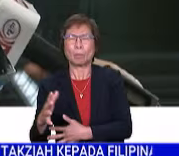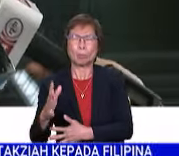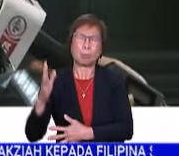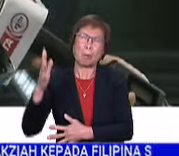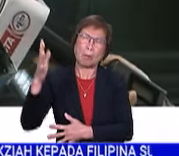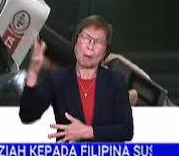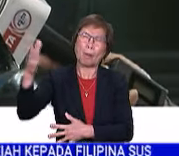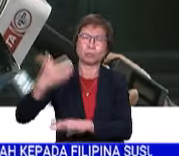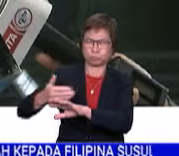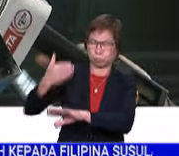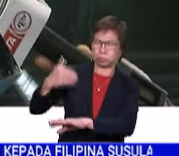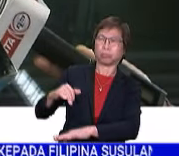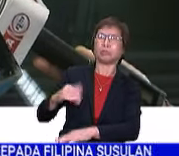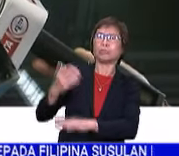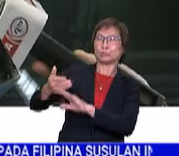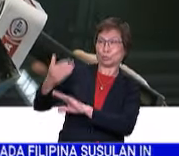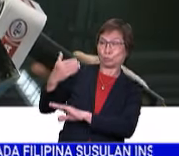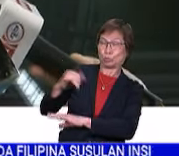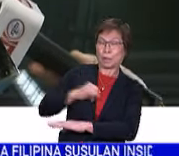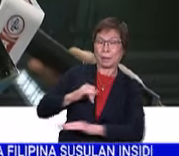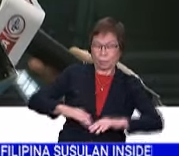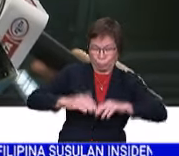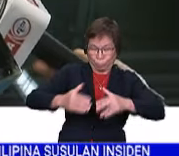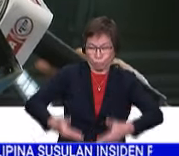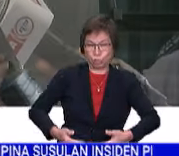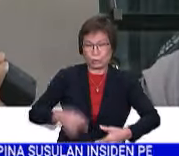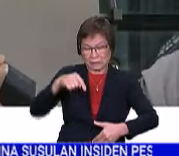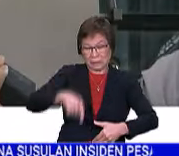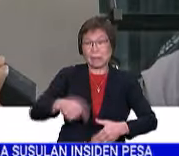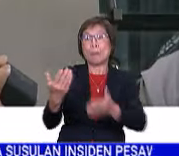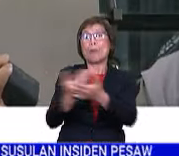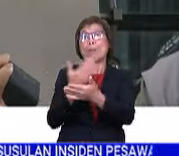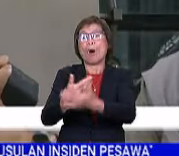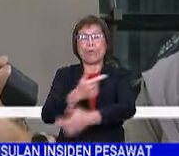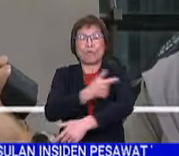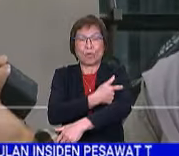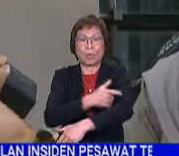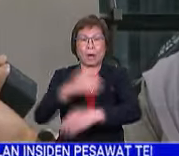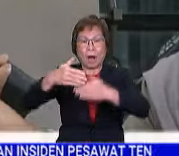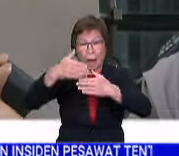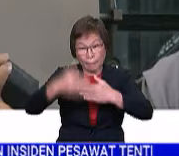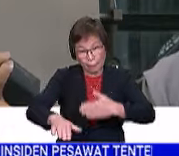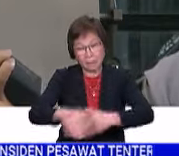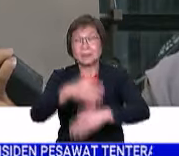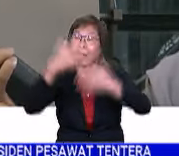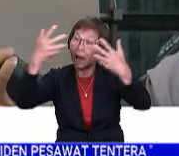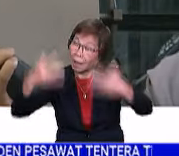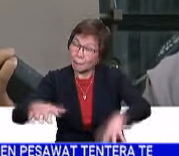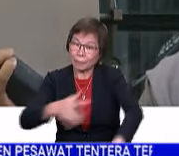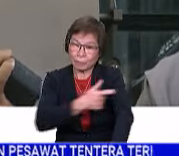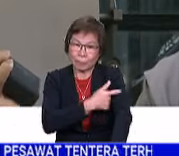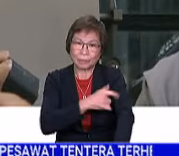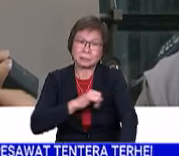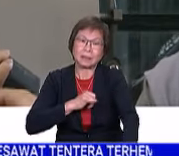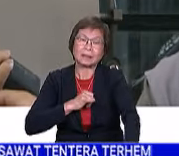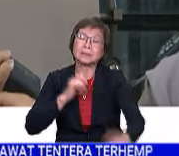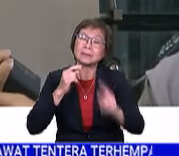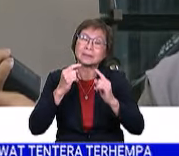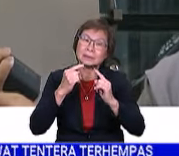saya pregnant ni baru ambil first dose. Selepas ambil itu vaksin, saya boleh cakap